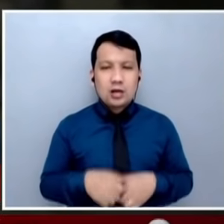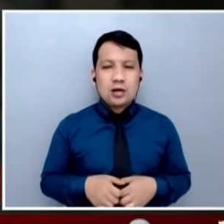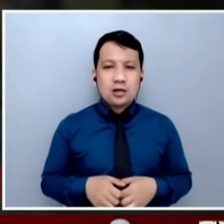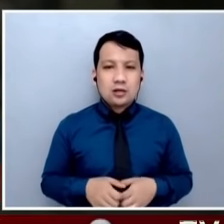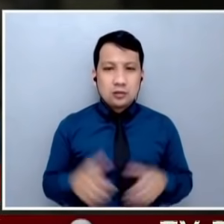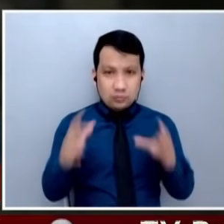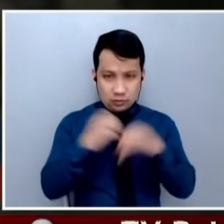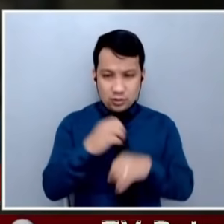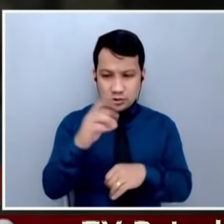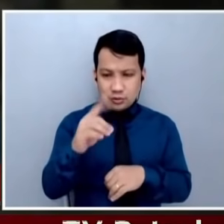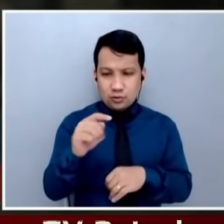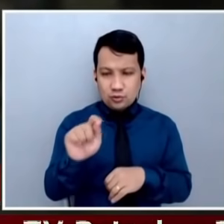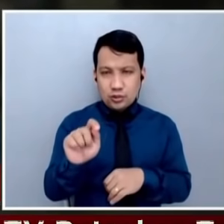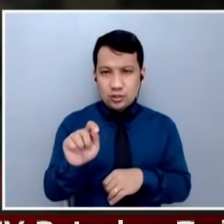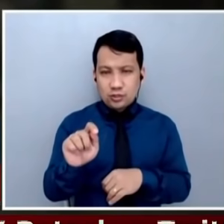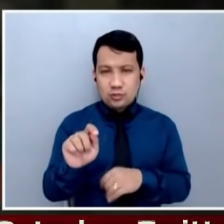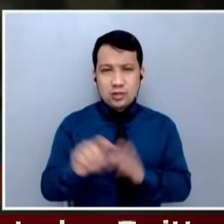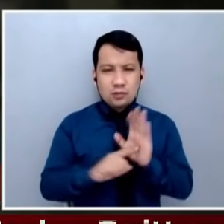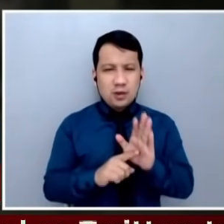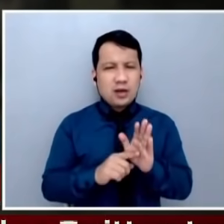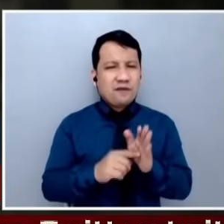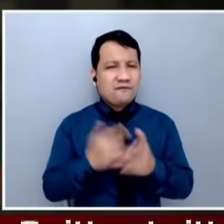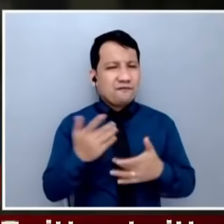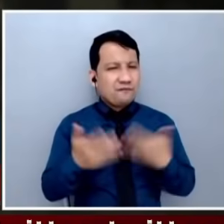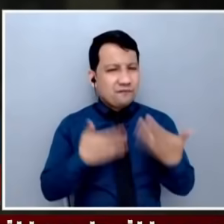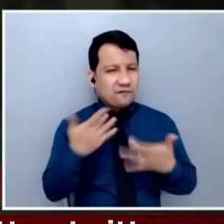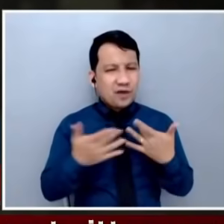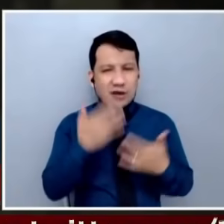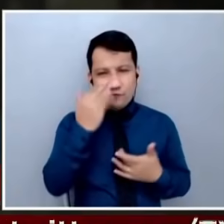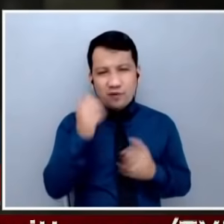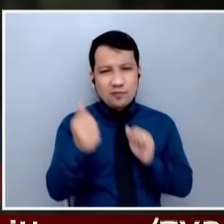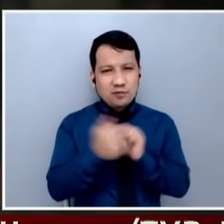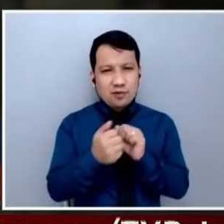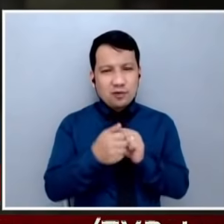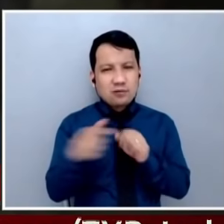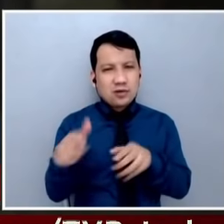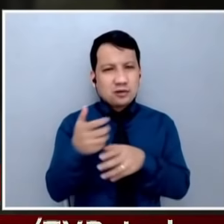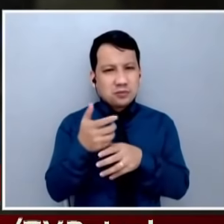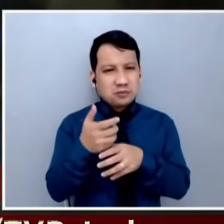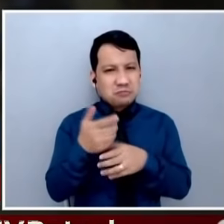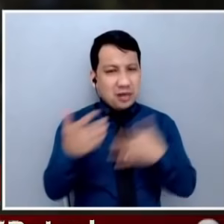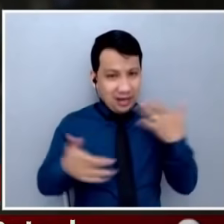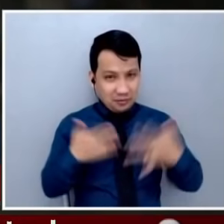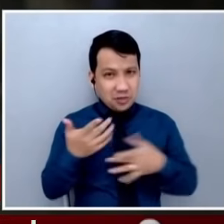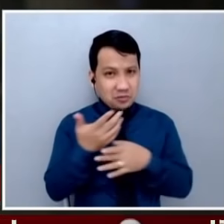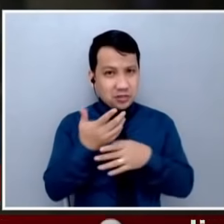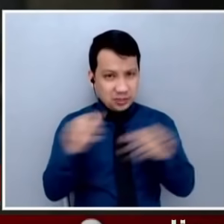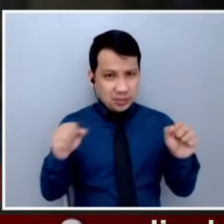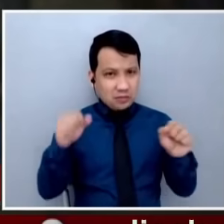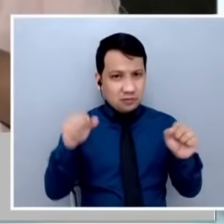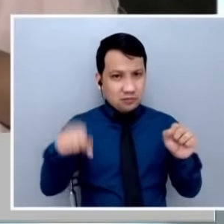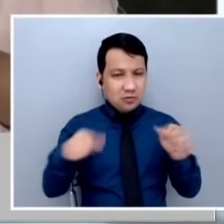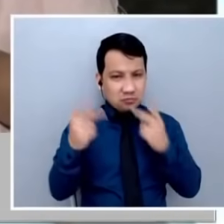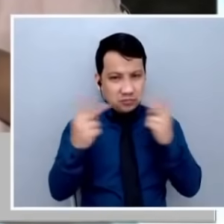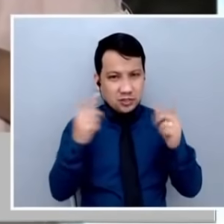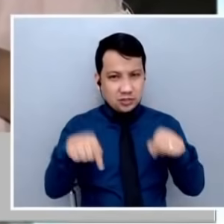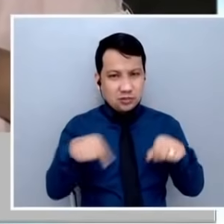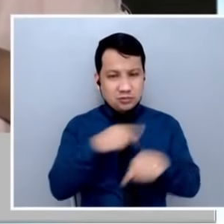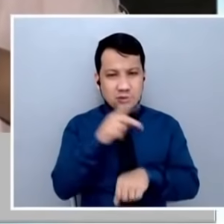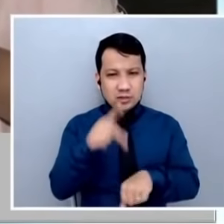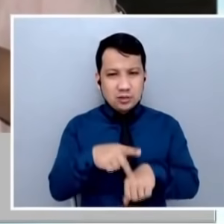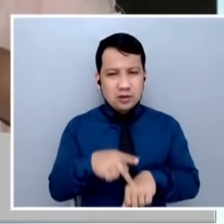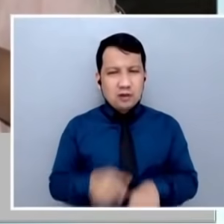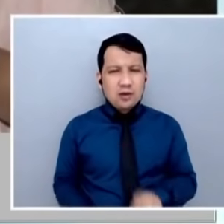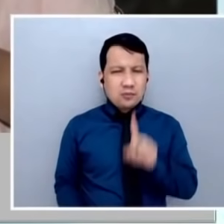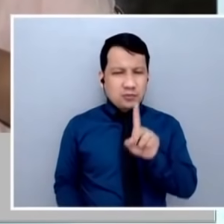It's More Fun With You. Mensahe nito na masaya pero ligtas ang bumisita sa Pilipinas. Balik sa iyo, Karen. Michael, may isang tanong